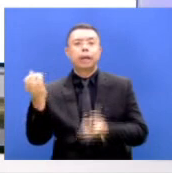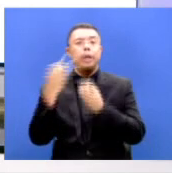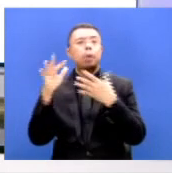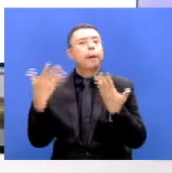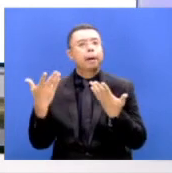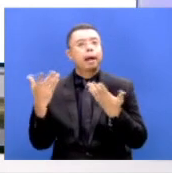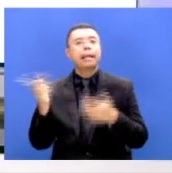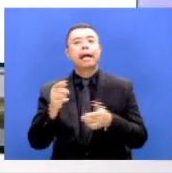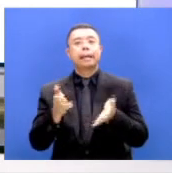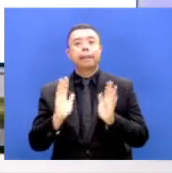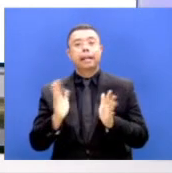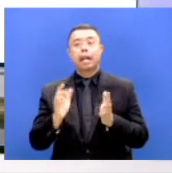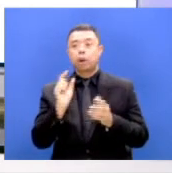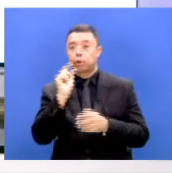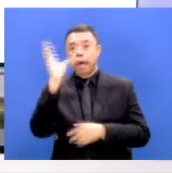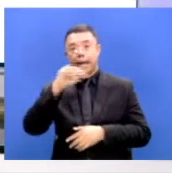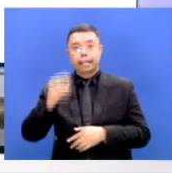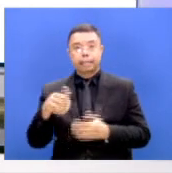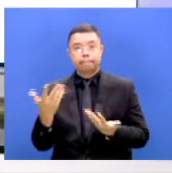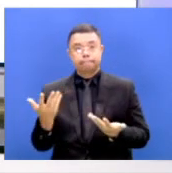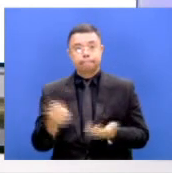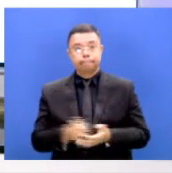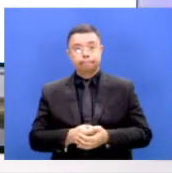informasi menarik apa ini untuk pemirsa di hari ini?